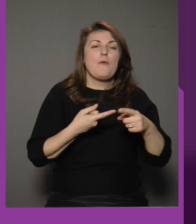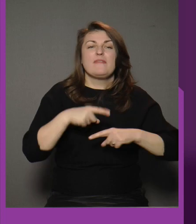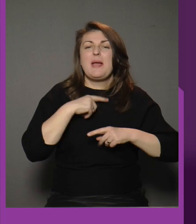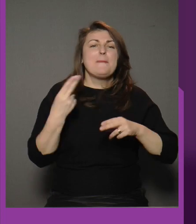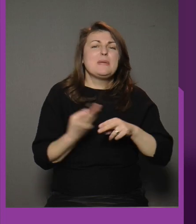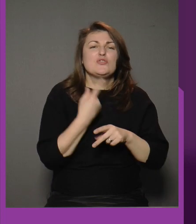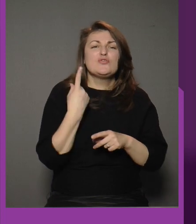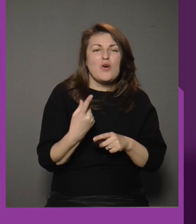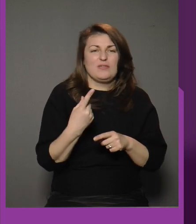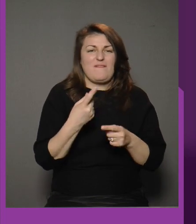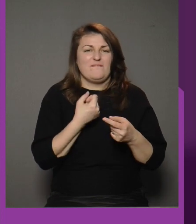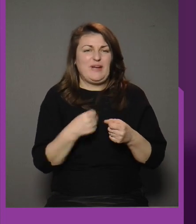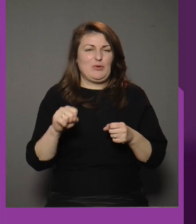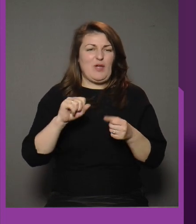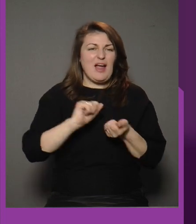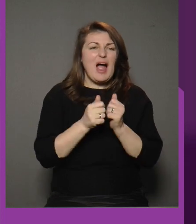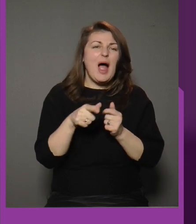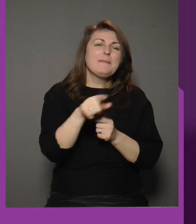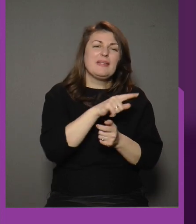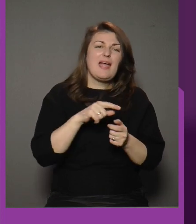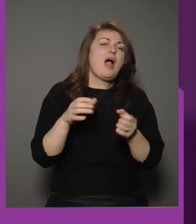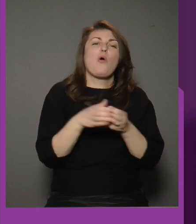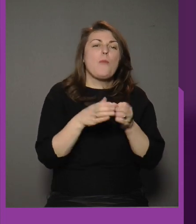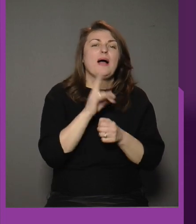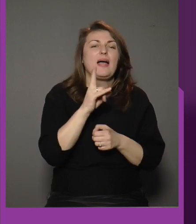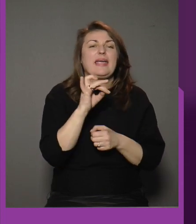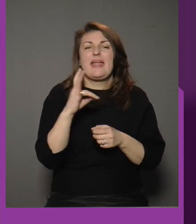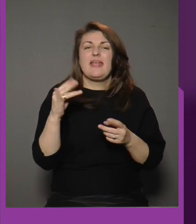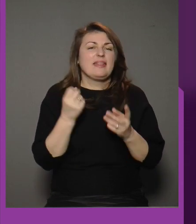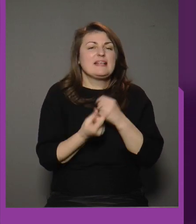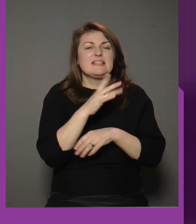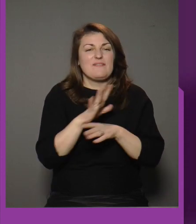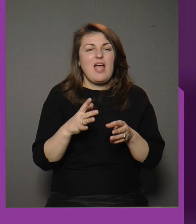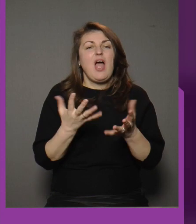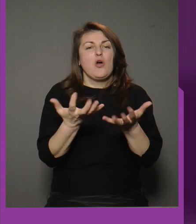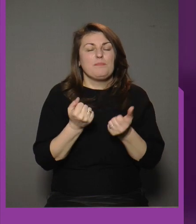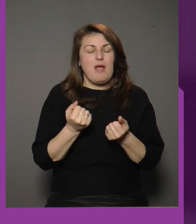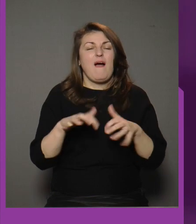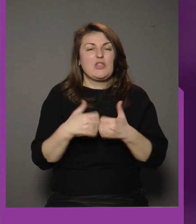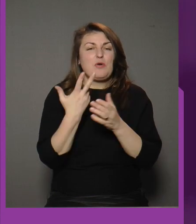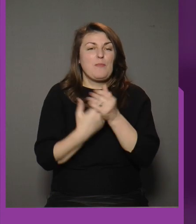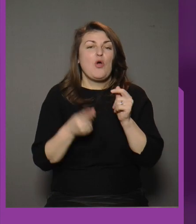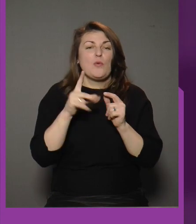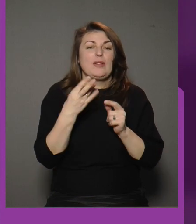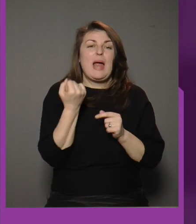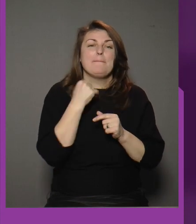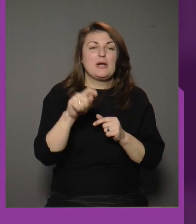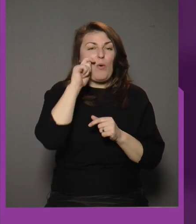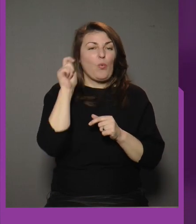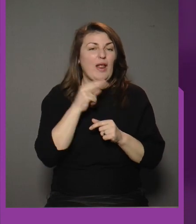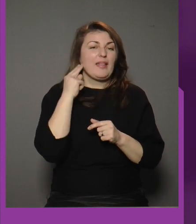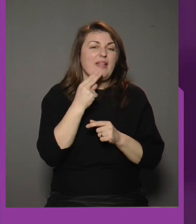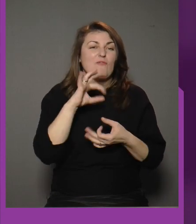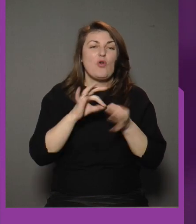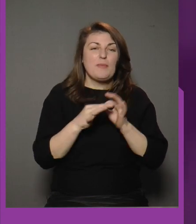каменя суперника. Команда з Кенії не з'явилася на змагання і отримала автоматичну поразку. Тому для перемоги українським